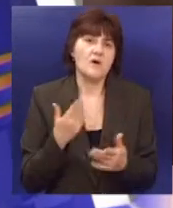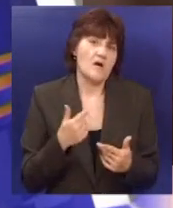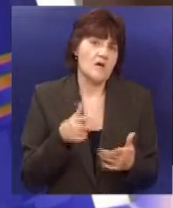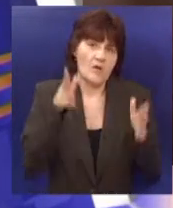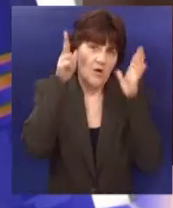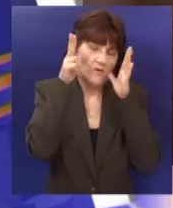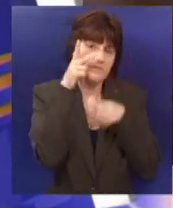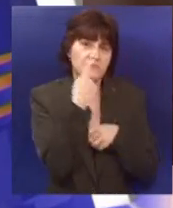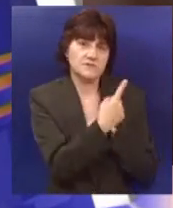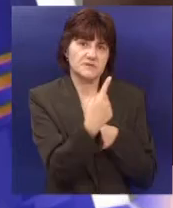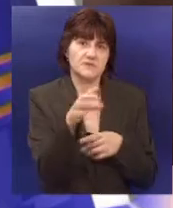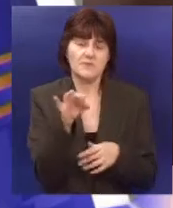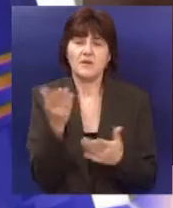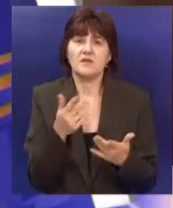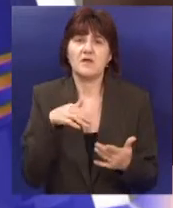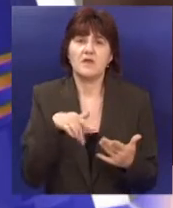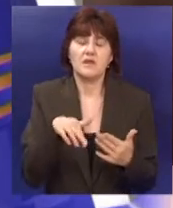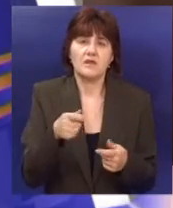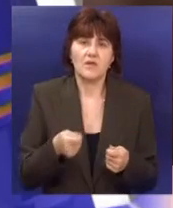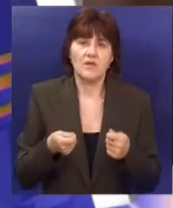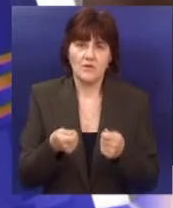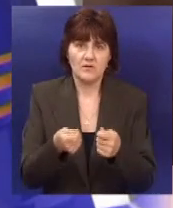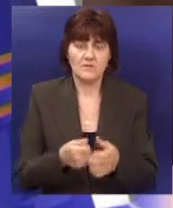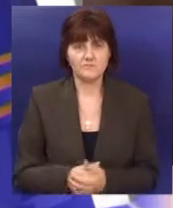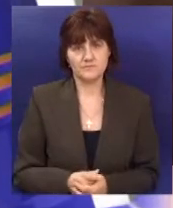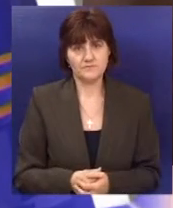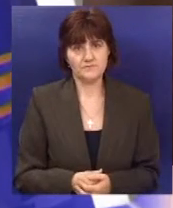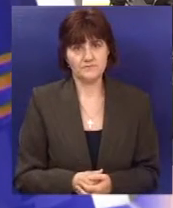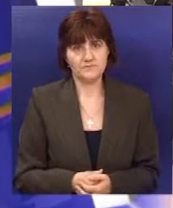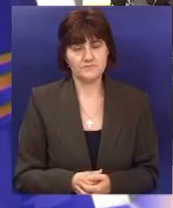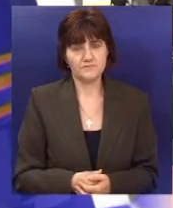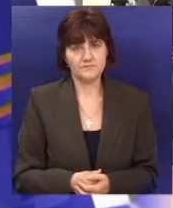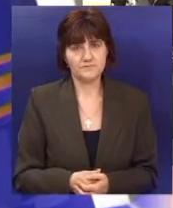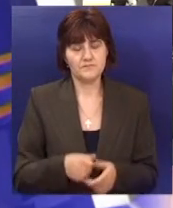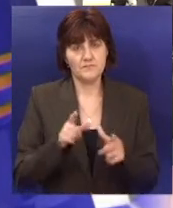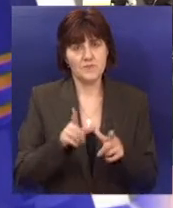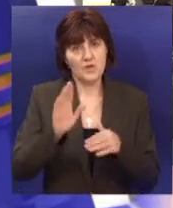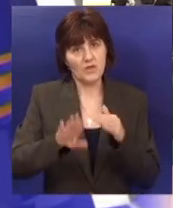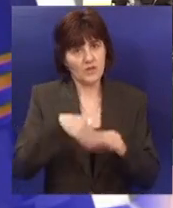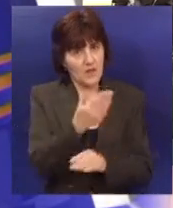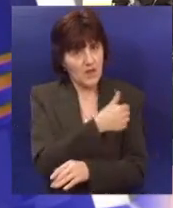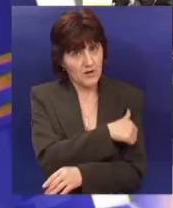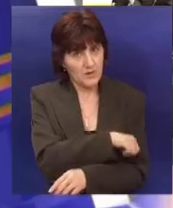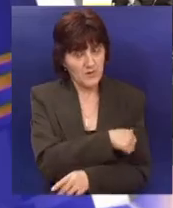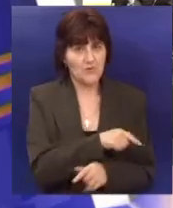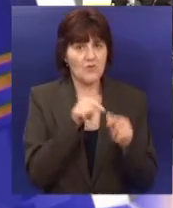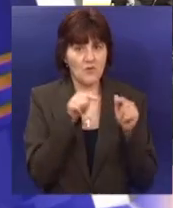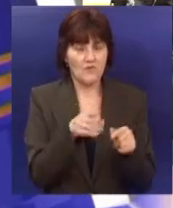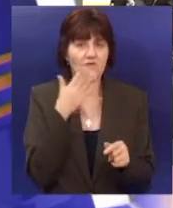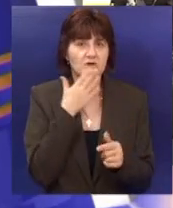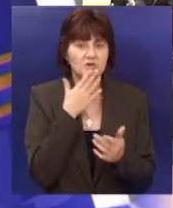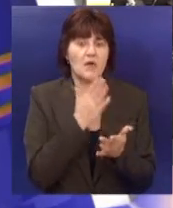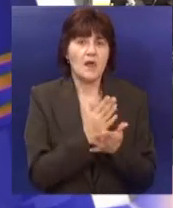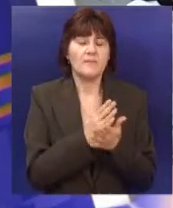organizovana, samo eto na osmacima je sada da izaberu Politehničku i da nam dođu u septembru sljedeće godine. U narednoj školskoj godini